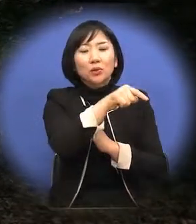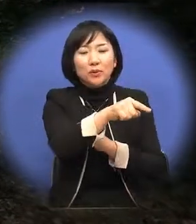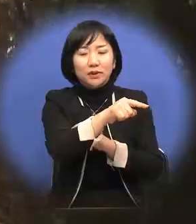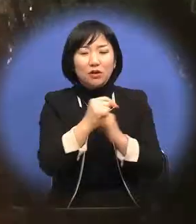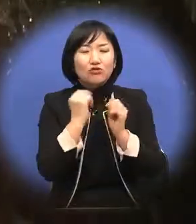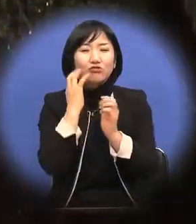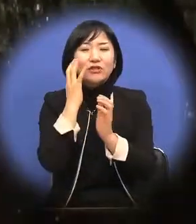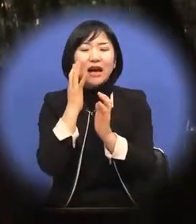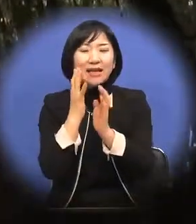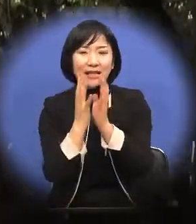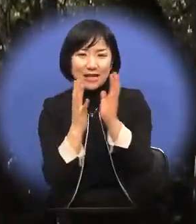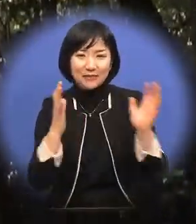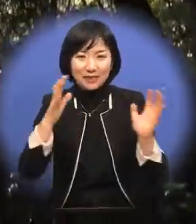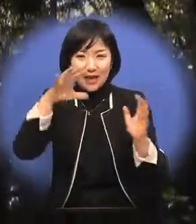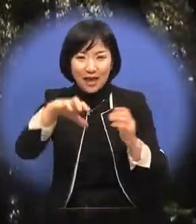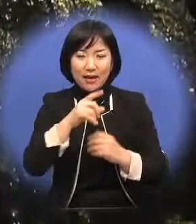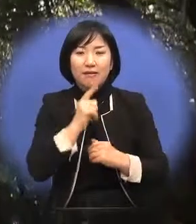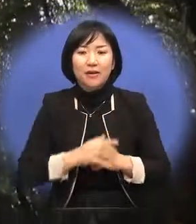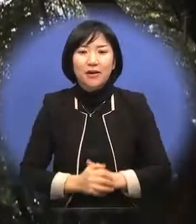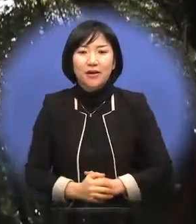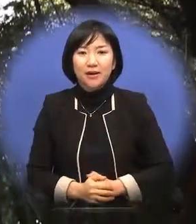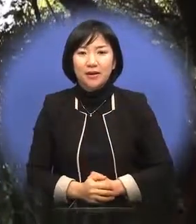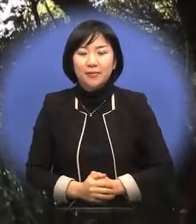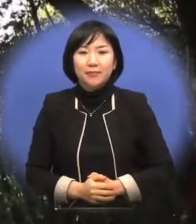울창한 산림지대를 말합니다.